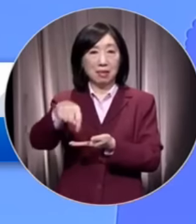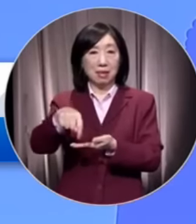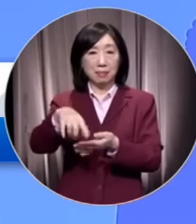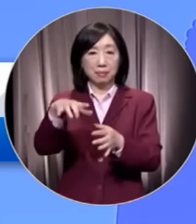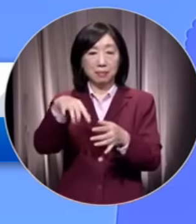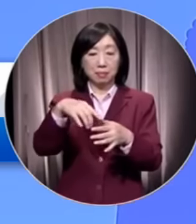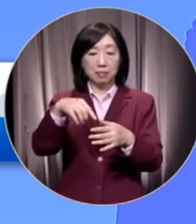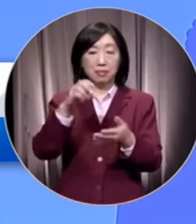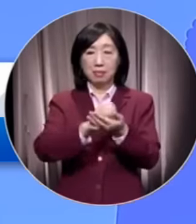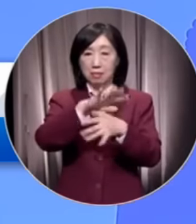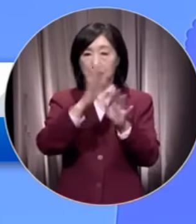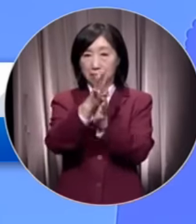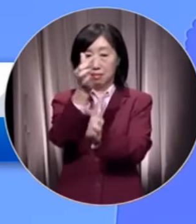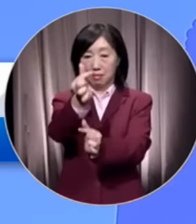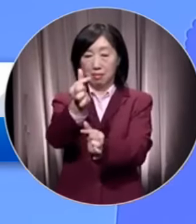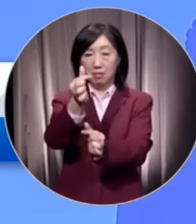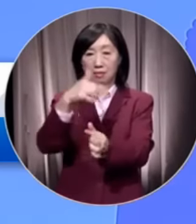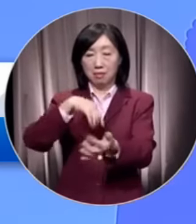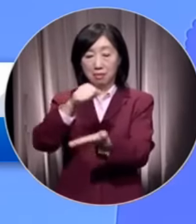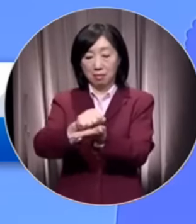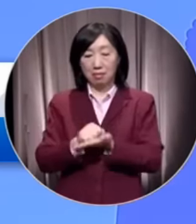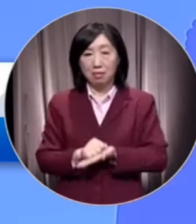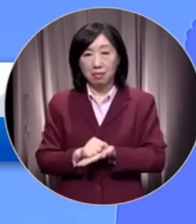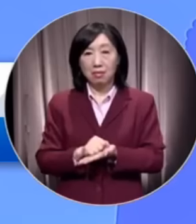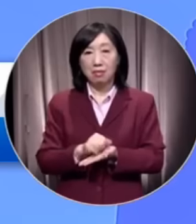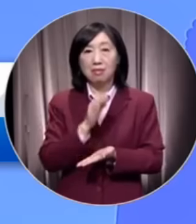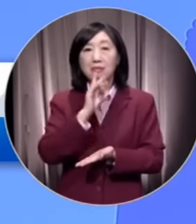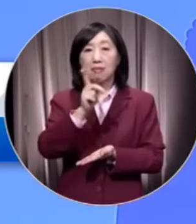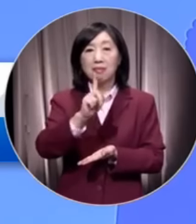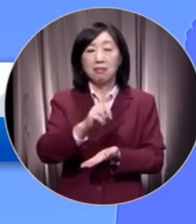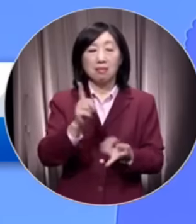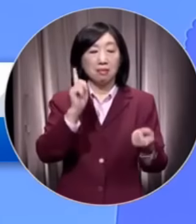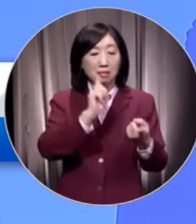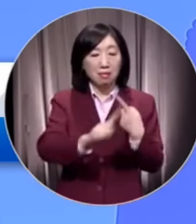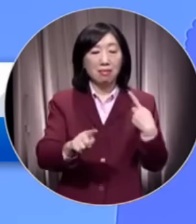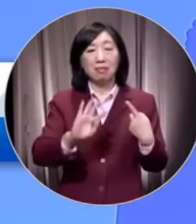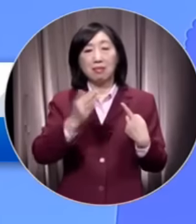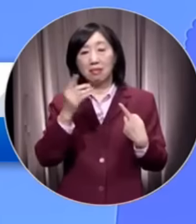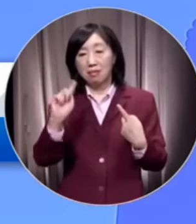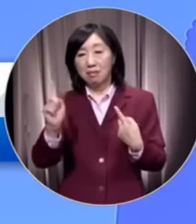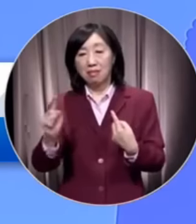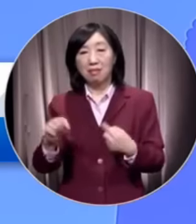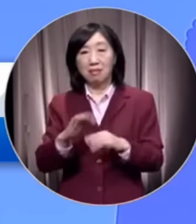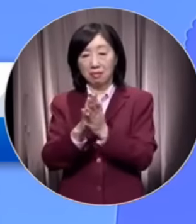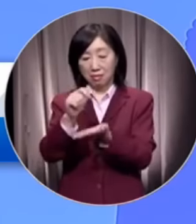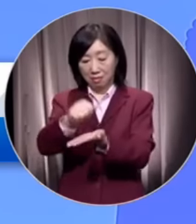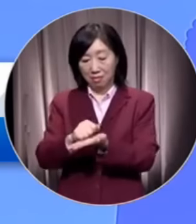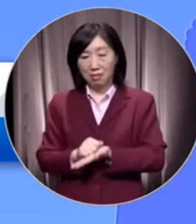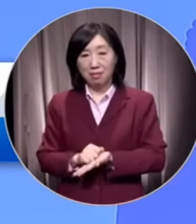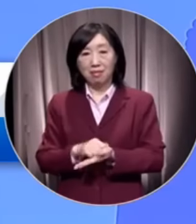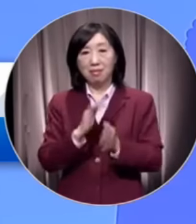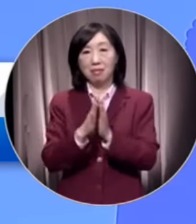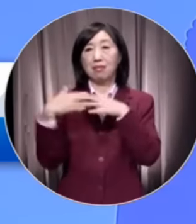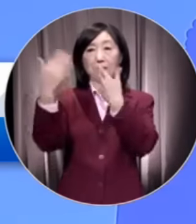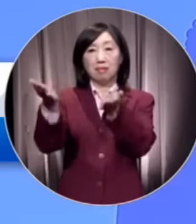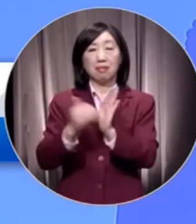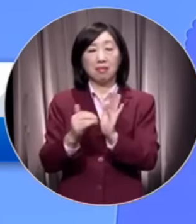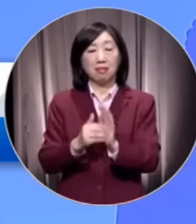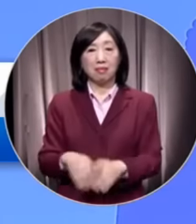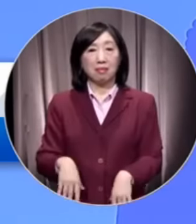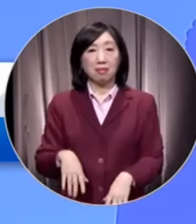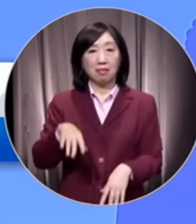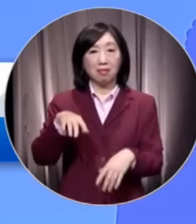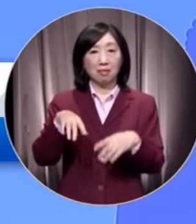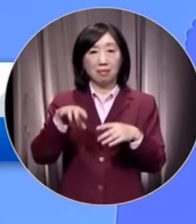完整的报告也告诉大家什么是不当党产或不正义的，全部都已经归还，